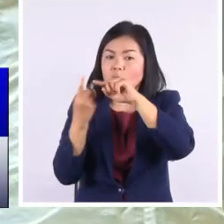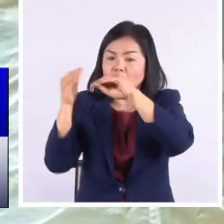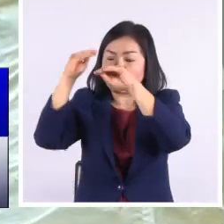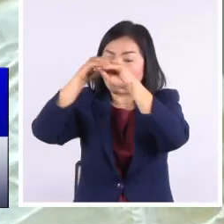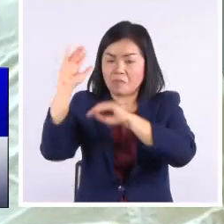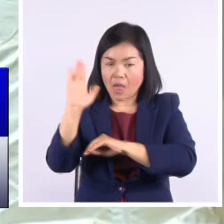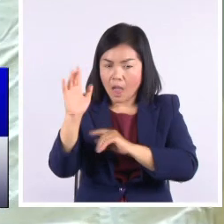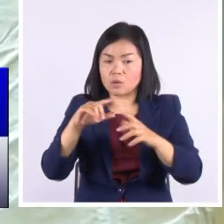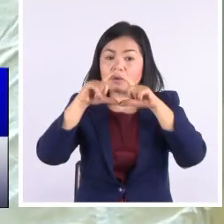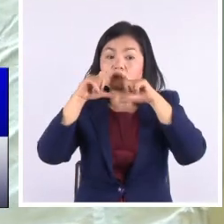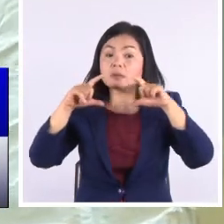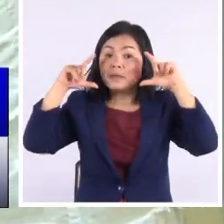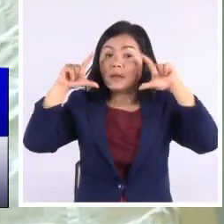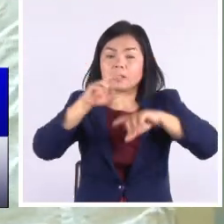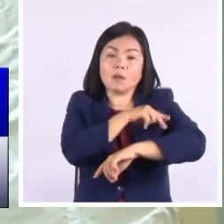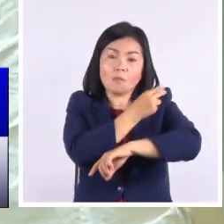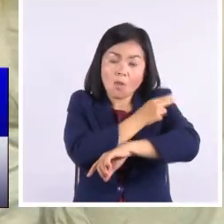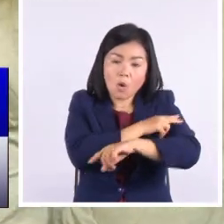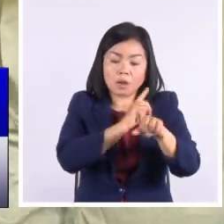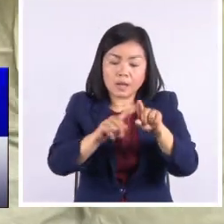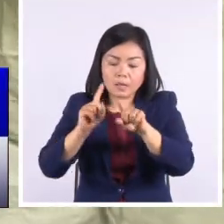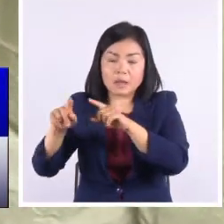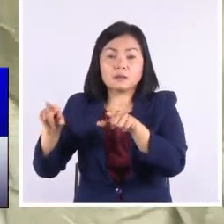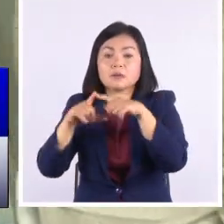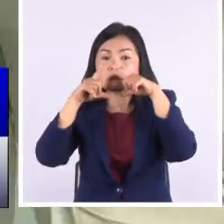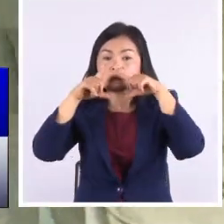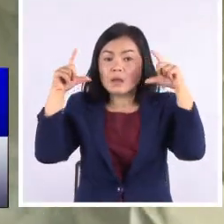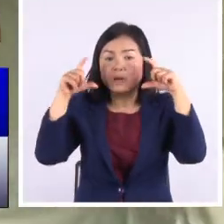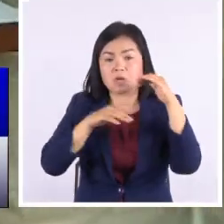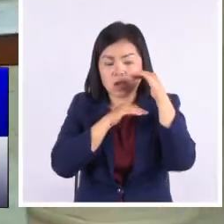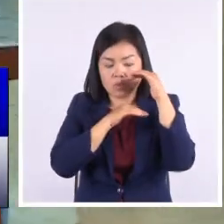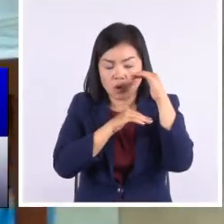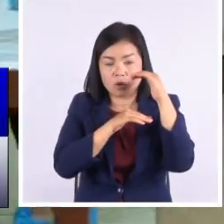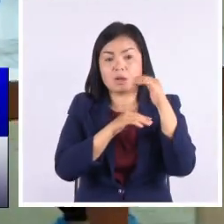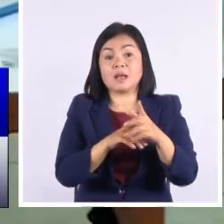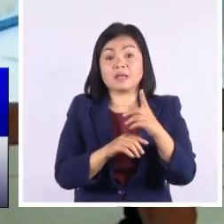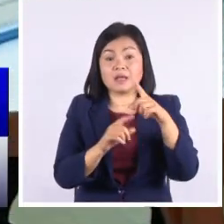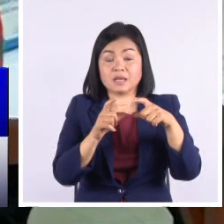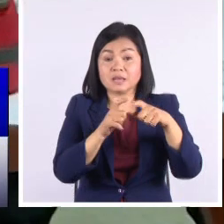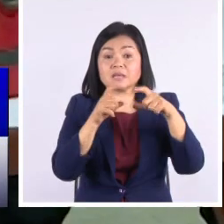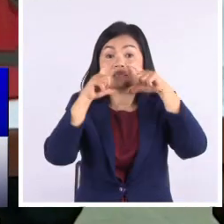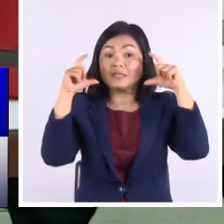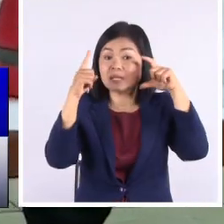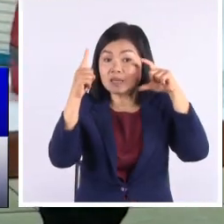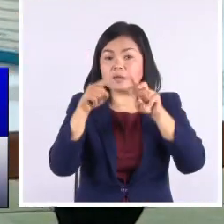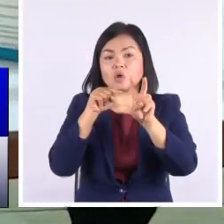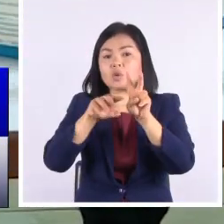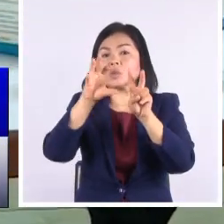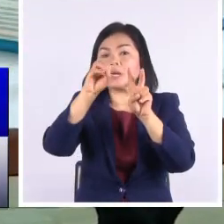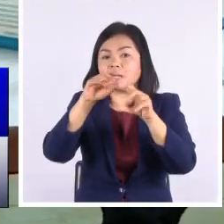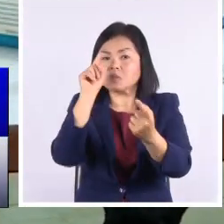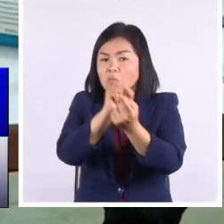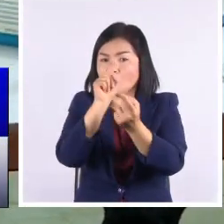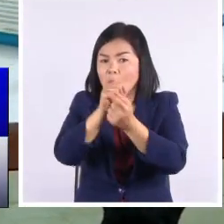โดยเฉพาะหน้ากากอนามัยทางการแพทย์ยังเป็นสินค้าควบคุมนะครับราคาไม่เกิน 2บาท 50สตางค์ต่อชิ้นหากจะ